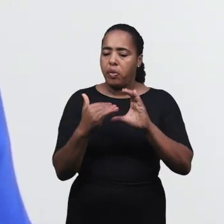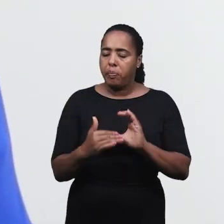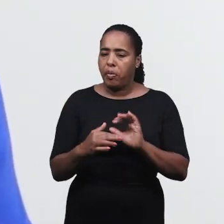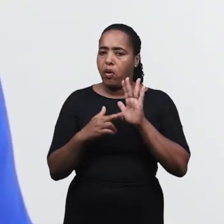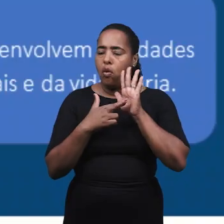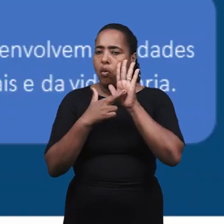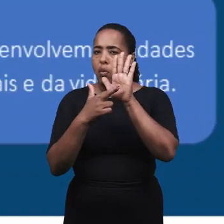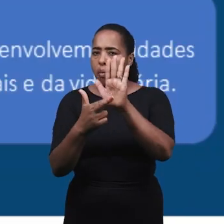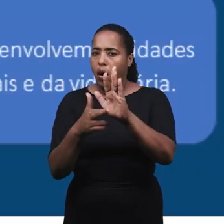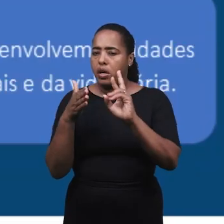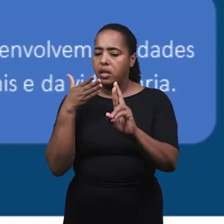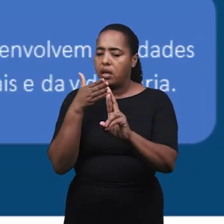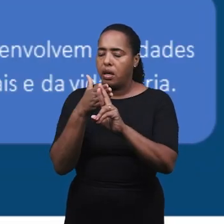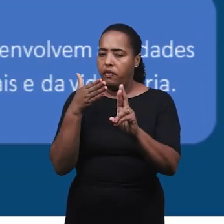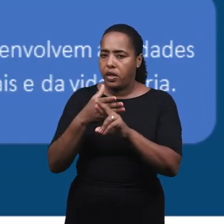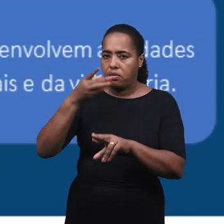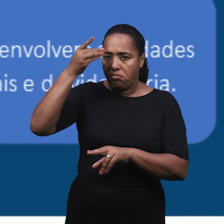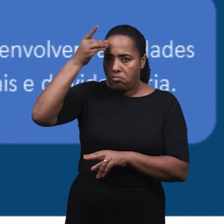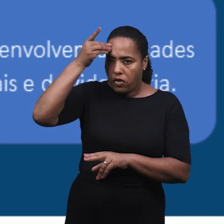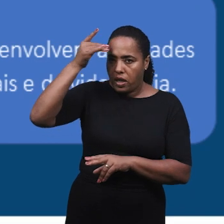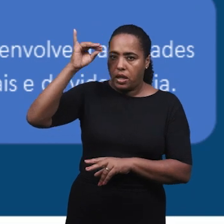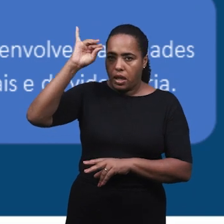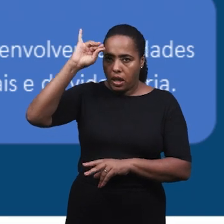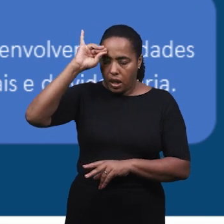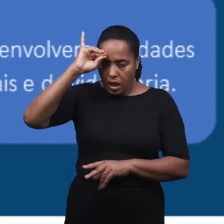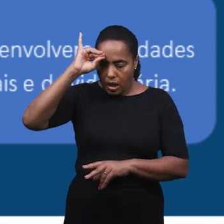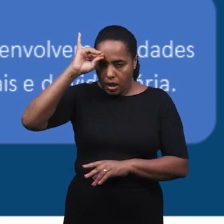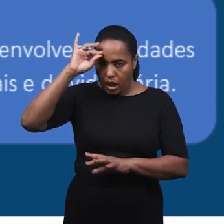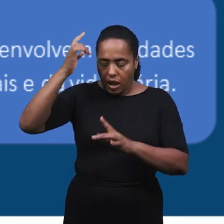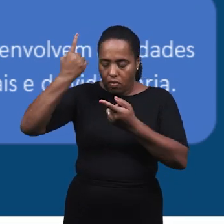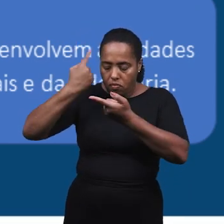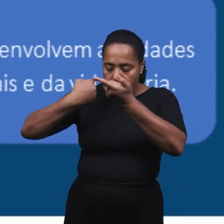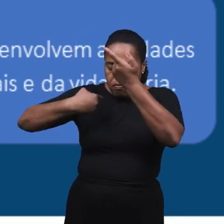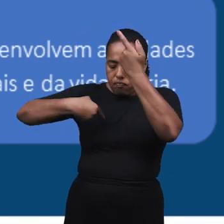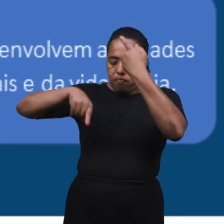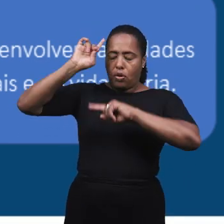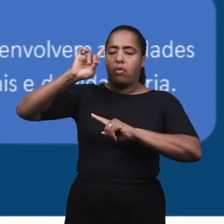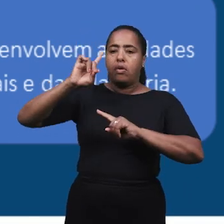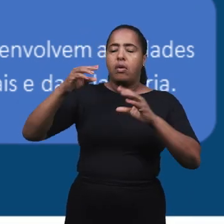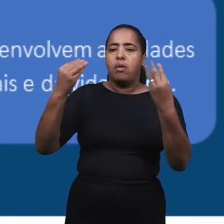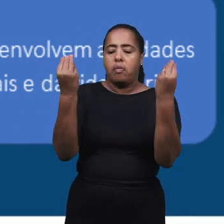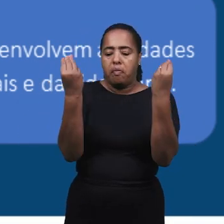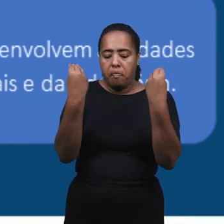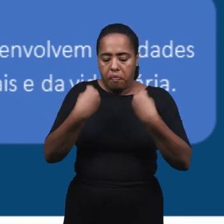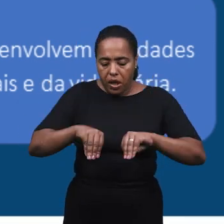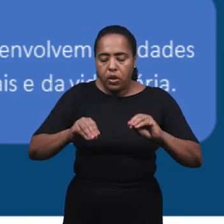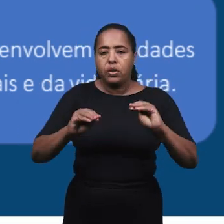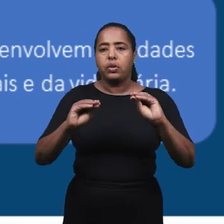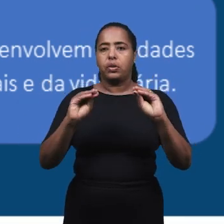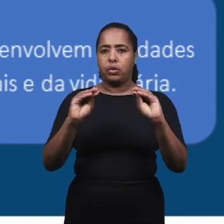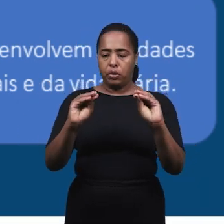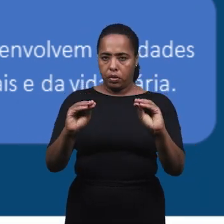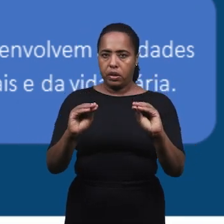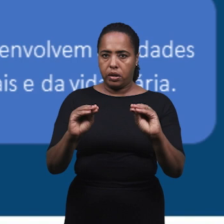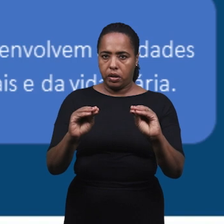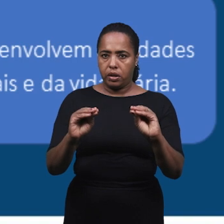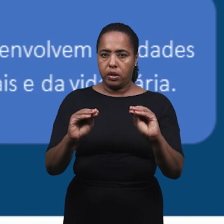fait référence aux déficiences intellectuelles comme une